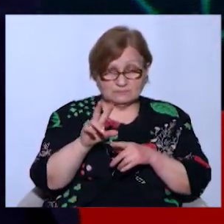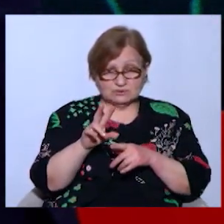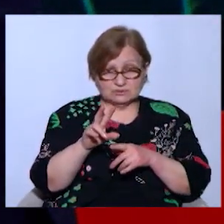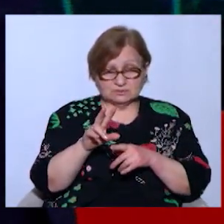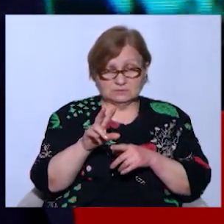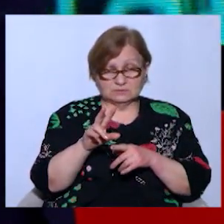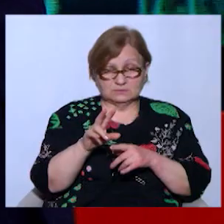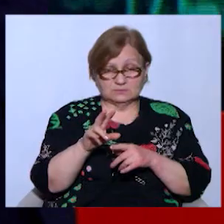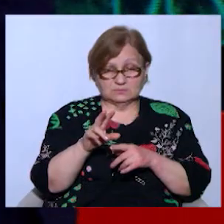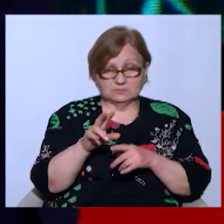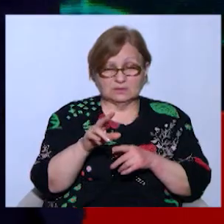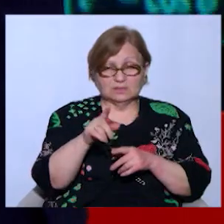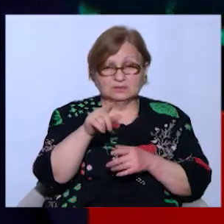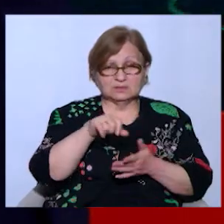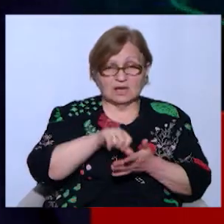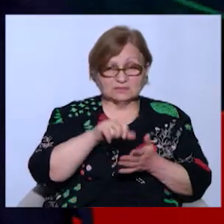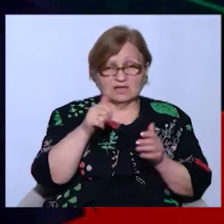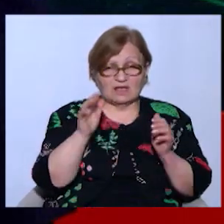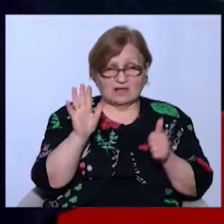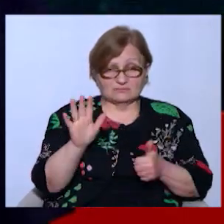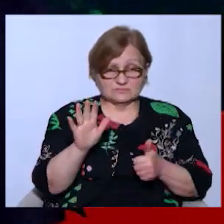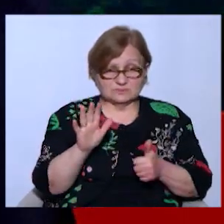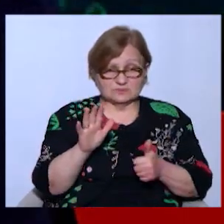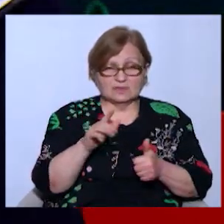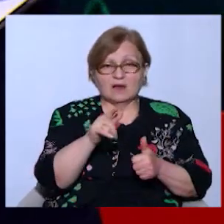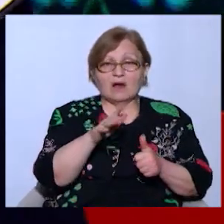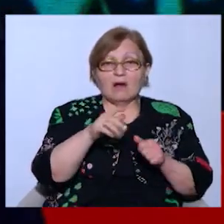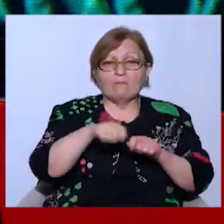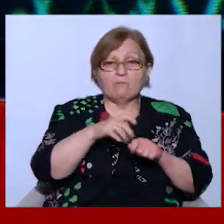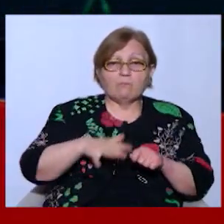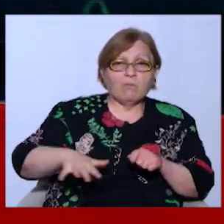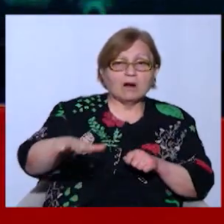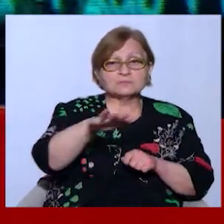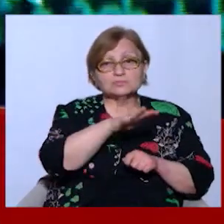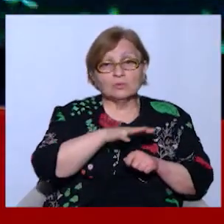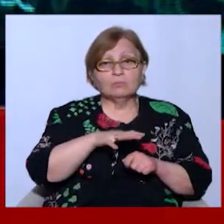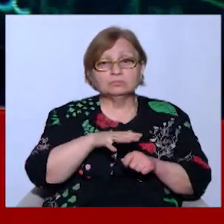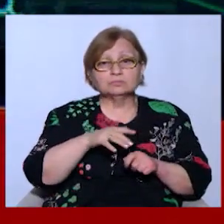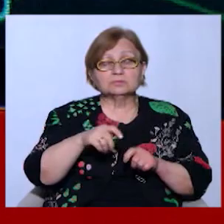ანუ გახდა 6 და ფართობი გაიზარდა რამდენჯერ?